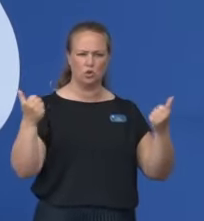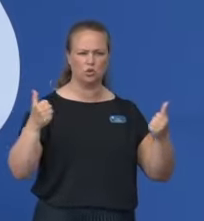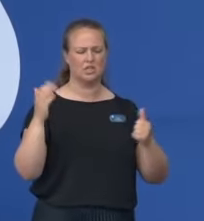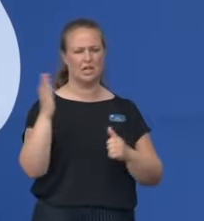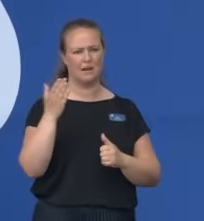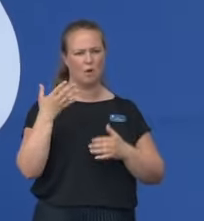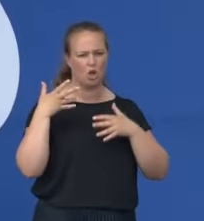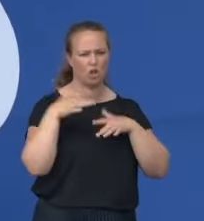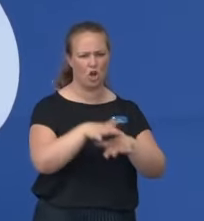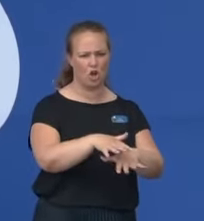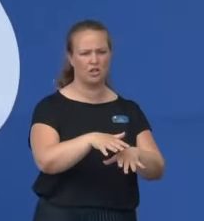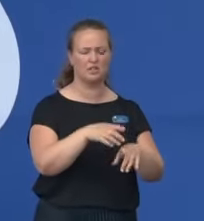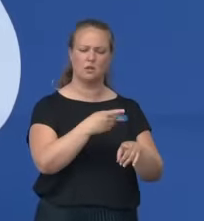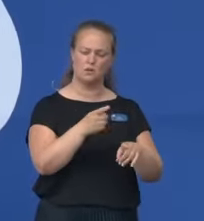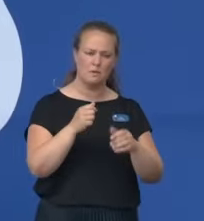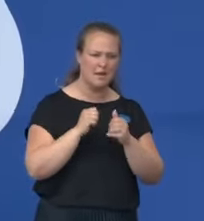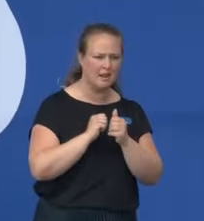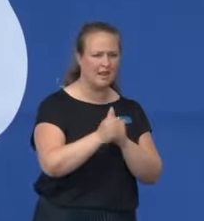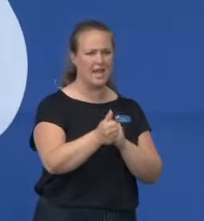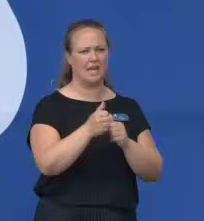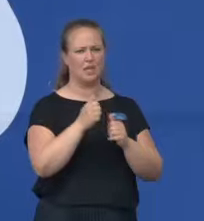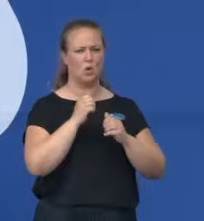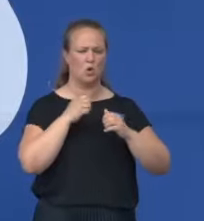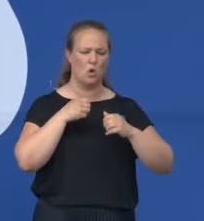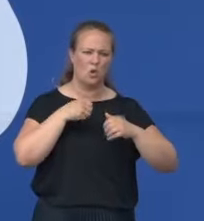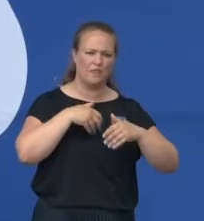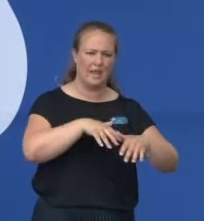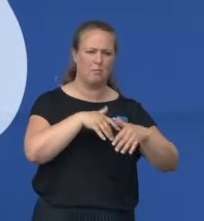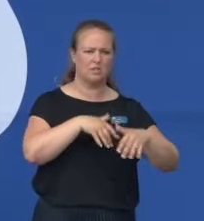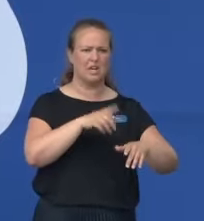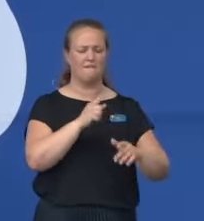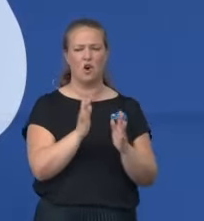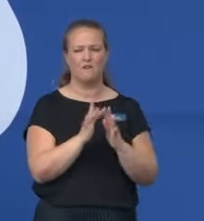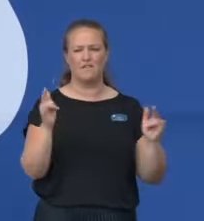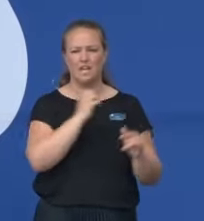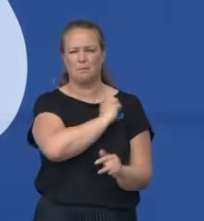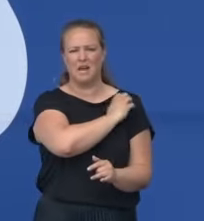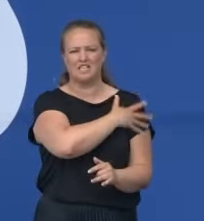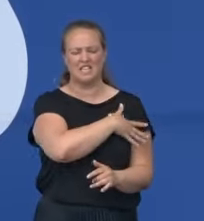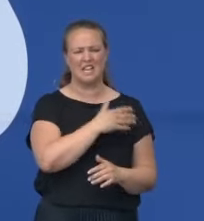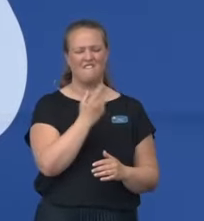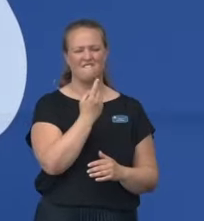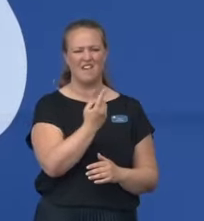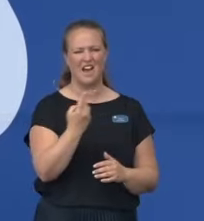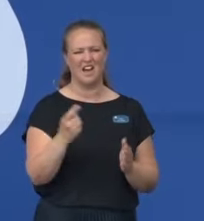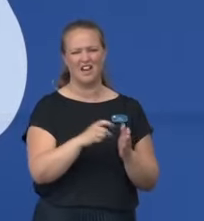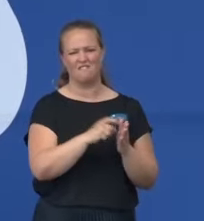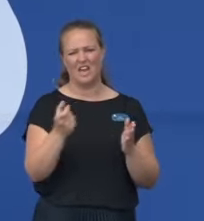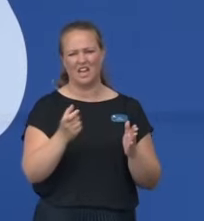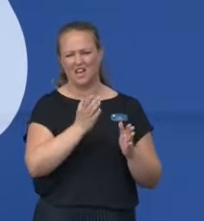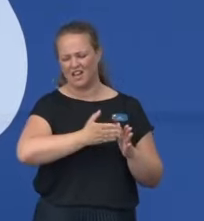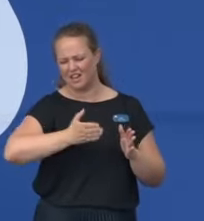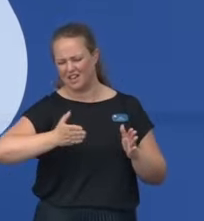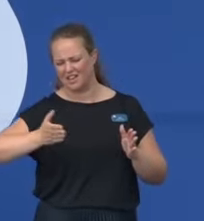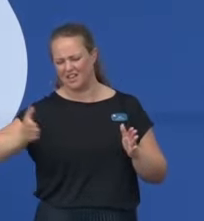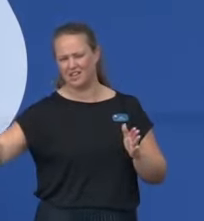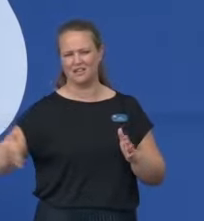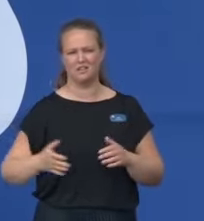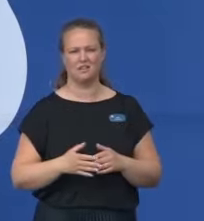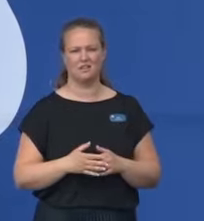Som leder och demonstrerar för ett fritt Palestina varje vecka. Och det är ju det här unga engagemanget